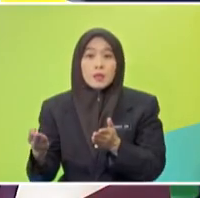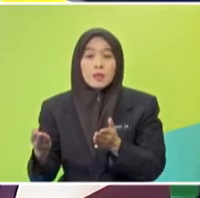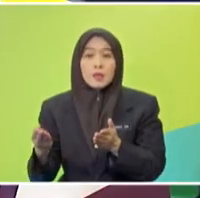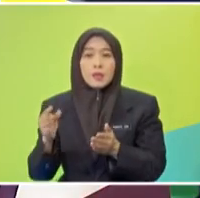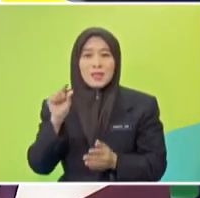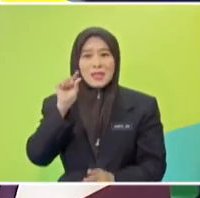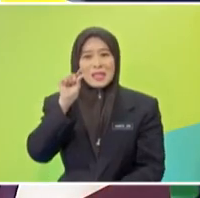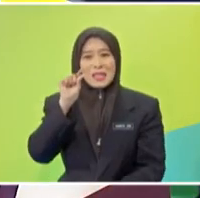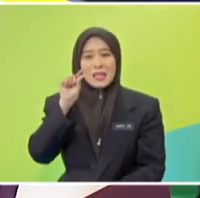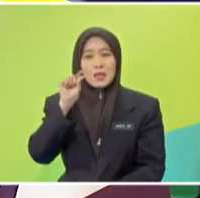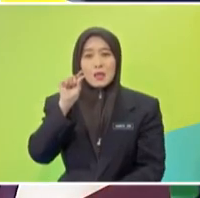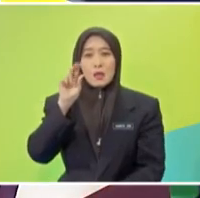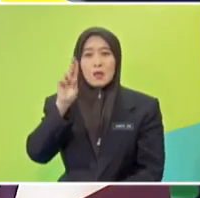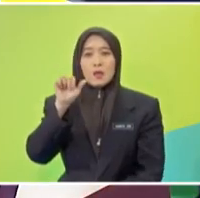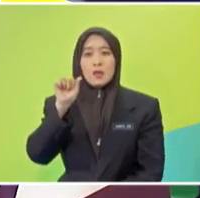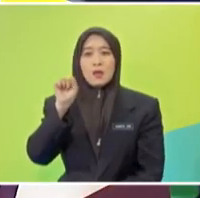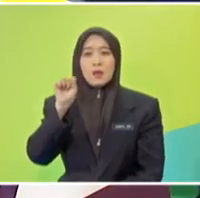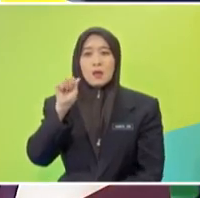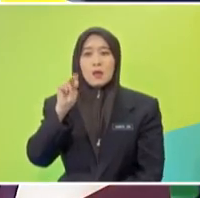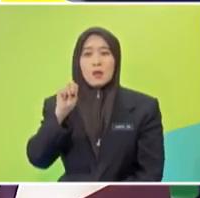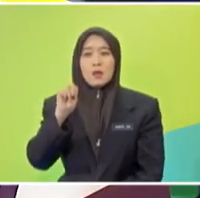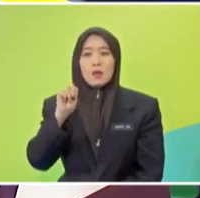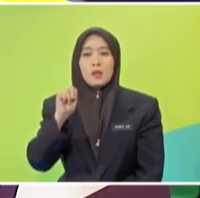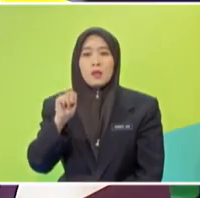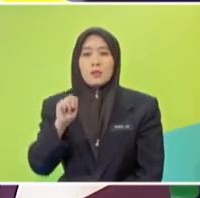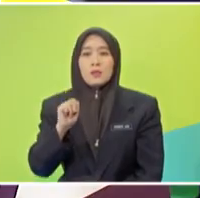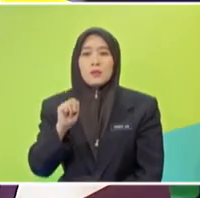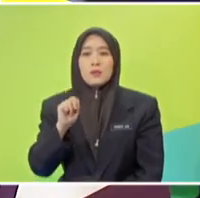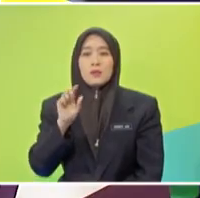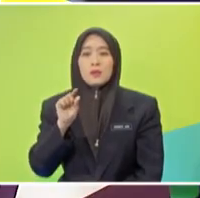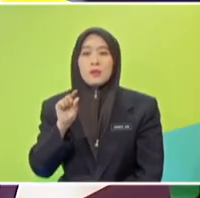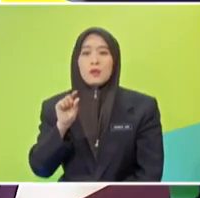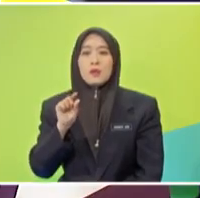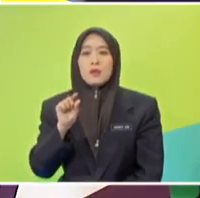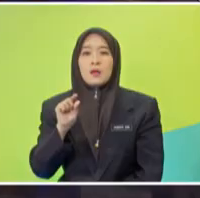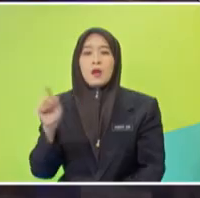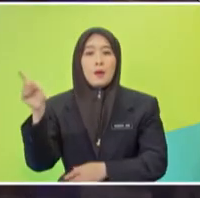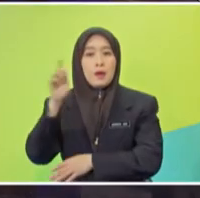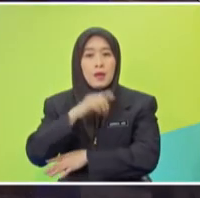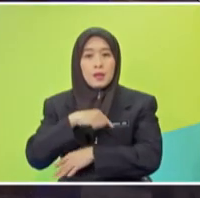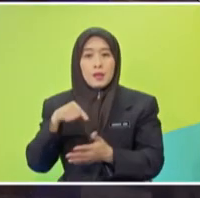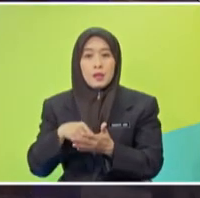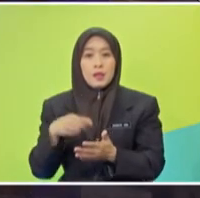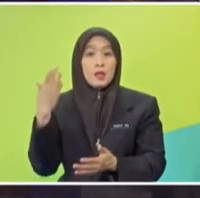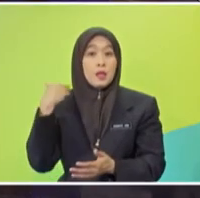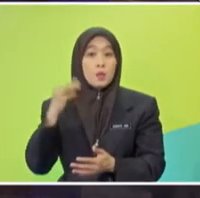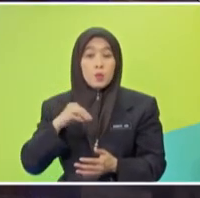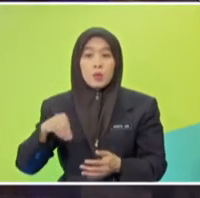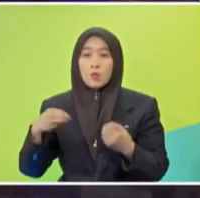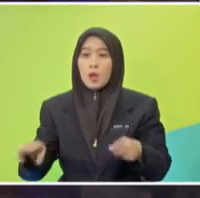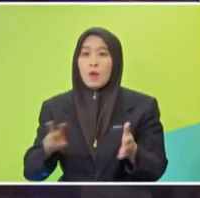kata ulasan buka ulah sana ee kesimpulan dari ringkas tentang Saya mencintai pada kali ini tadi murid-murid baca petikan